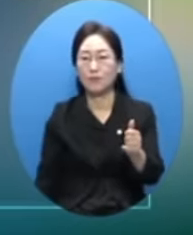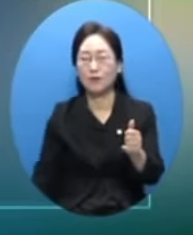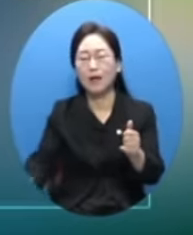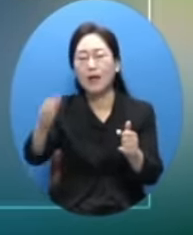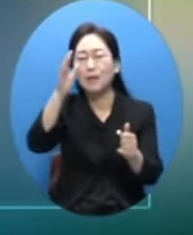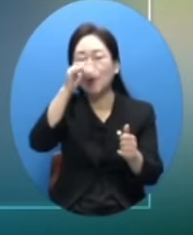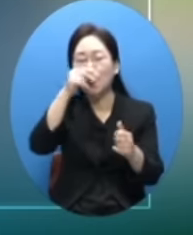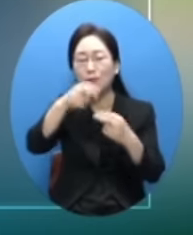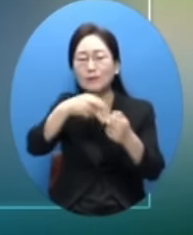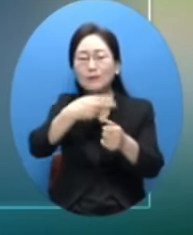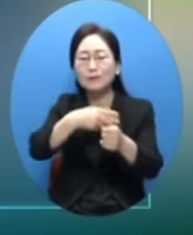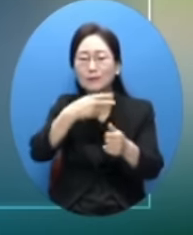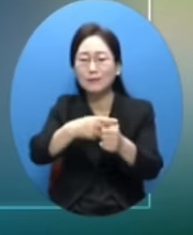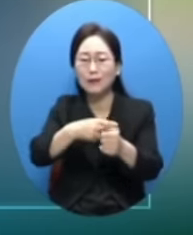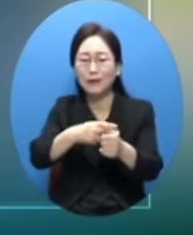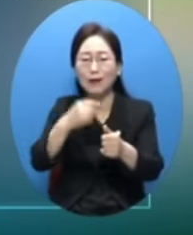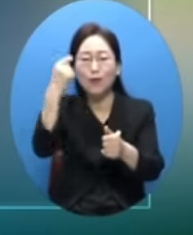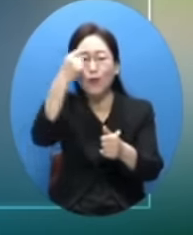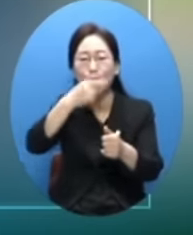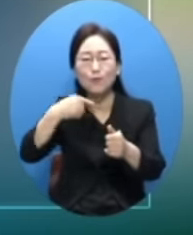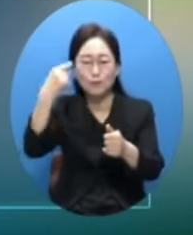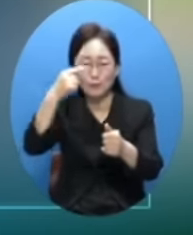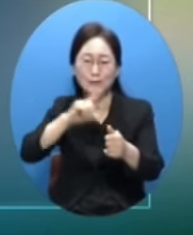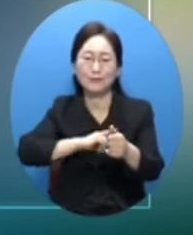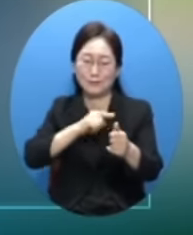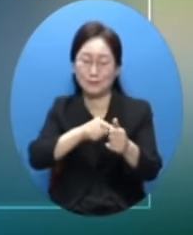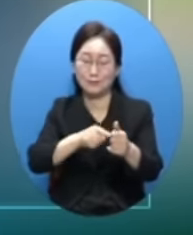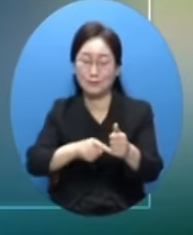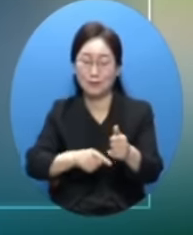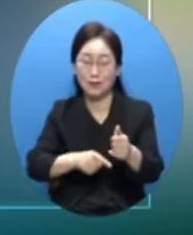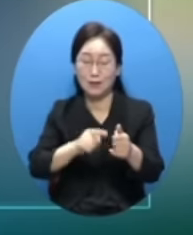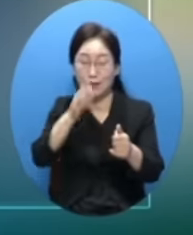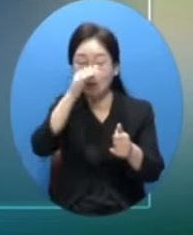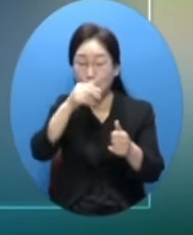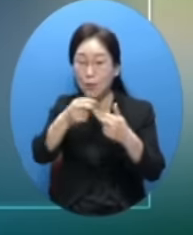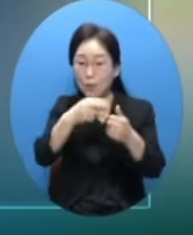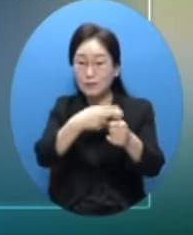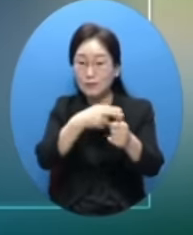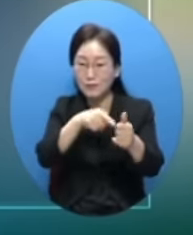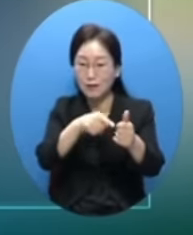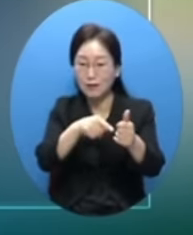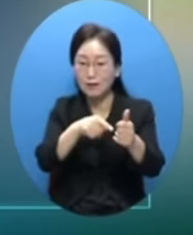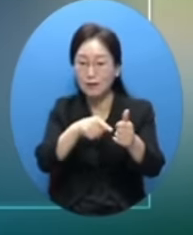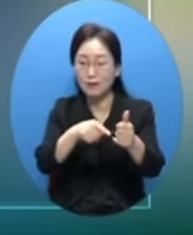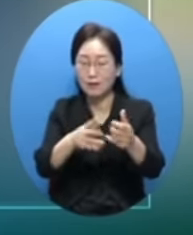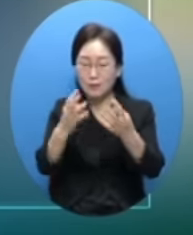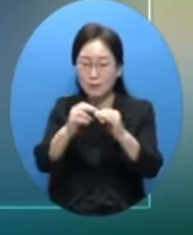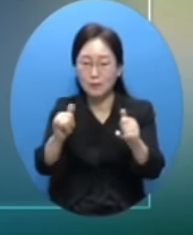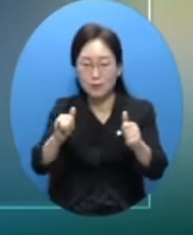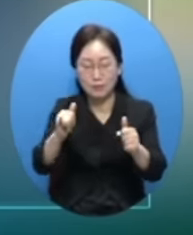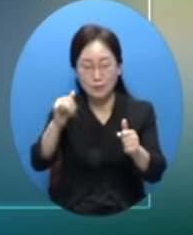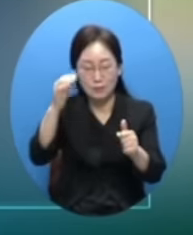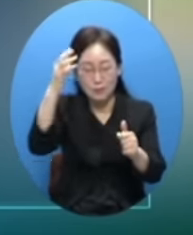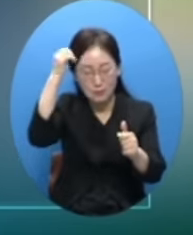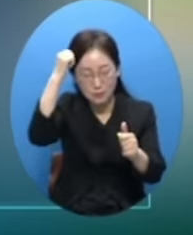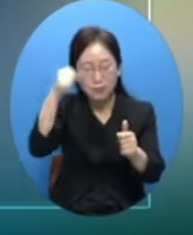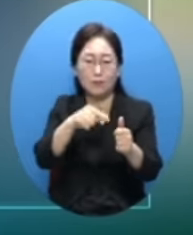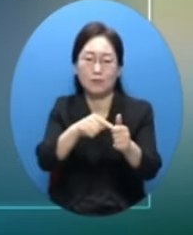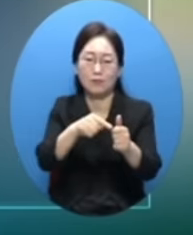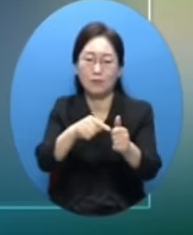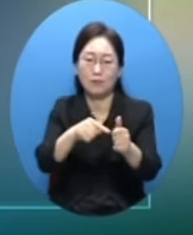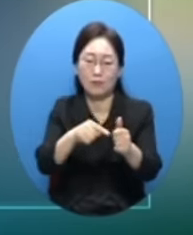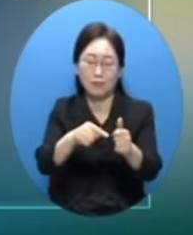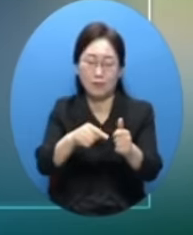바보의사 안수연이라고 별명이 붙여졌습니다. 그 청년 바보의사로 많은 사람들의 기억 속에 남은 이